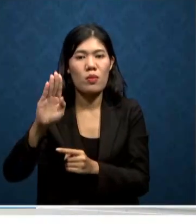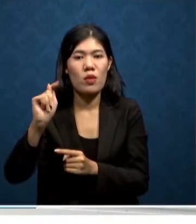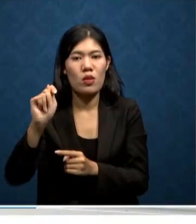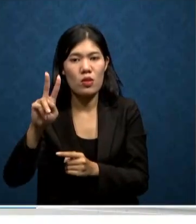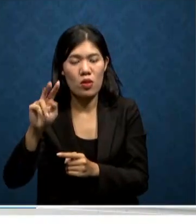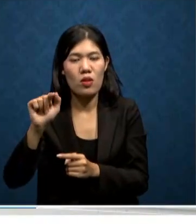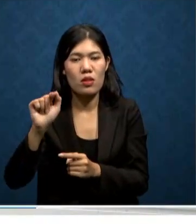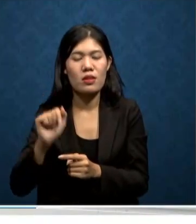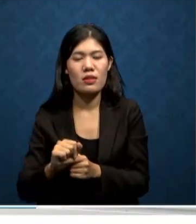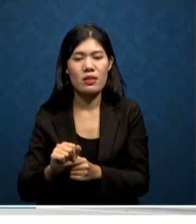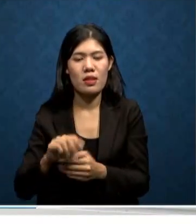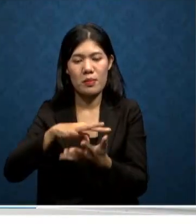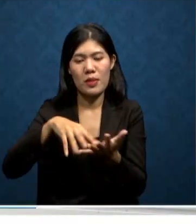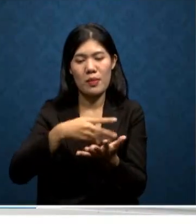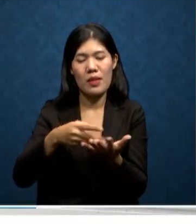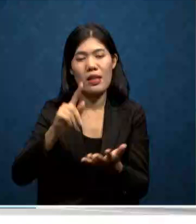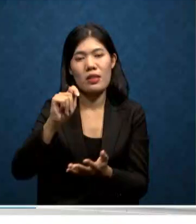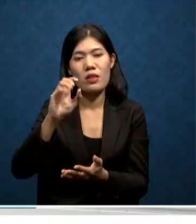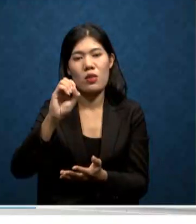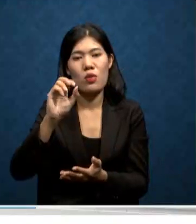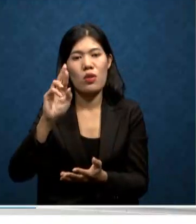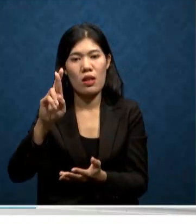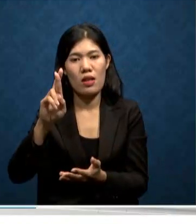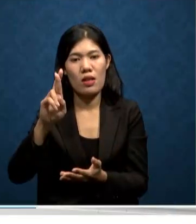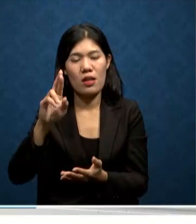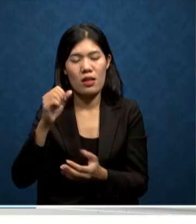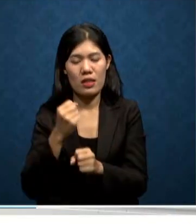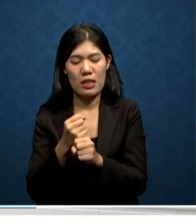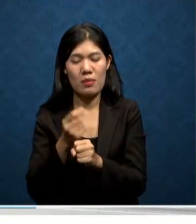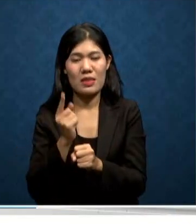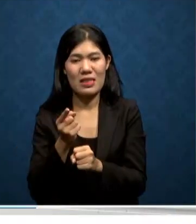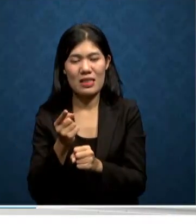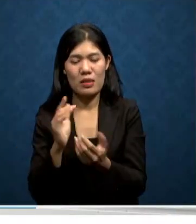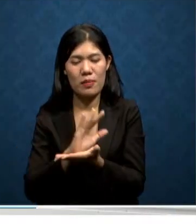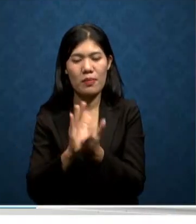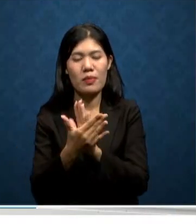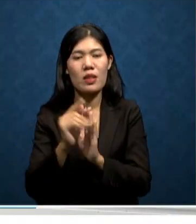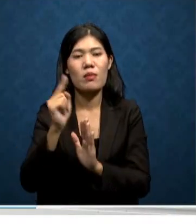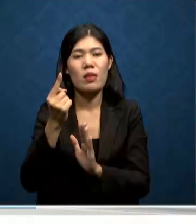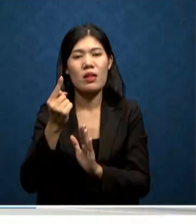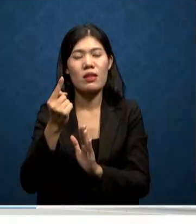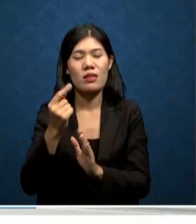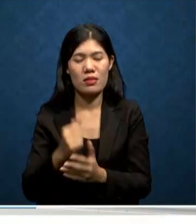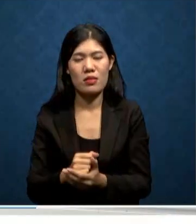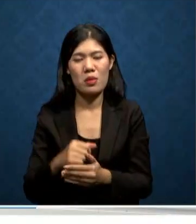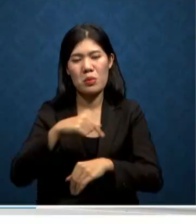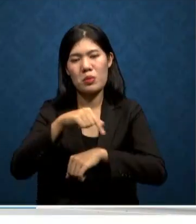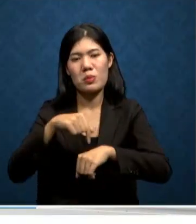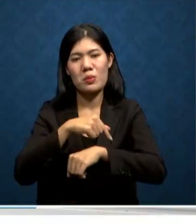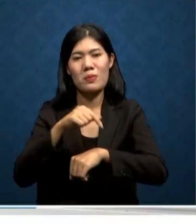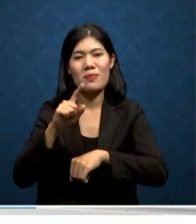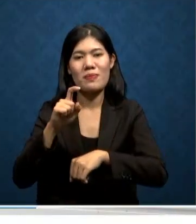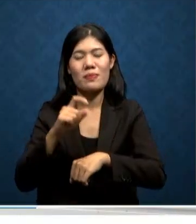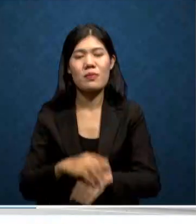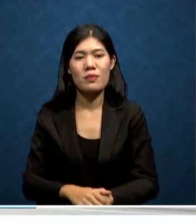Tมาแต่เมื่อนำไปปฏิบัติจริงทั้งก็มีการปรับเปลี่ยน Tซึ่งกินเวลานานแล้วก็